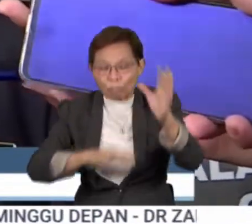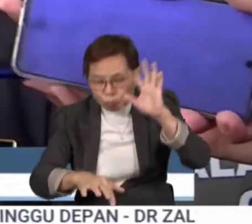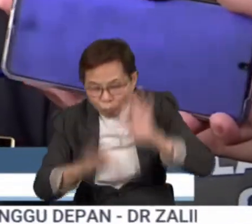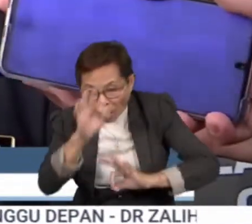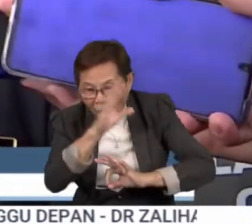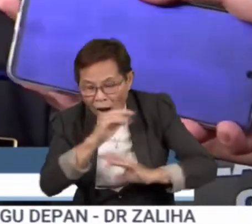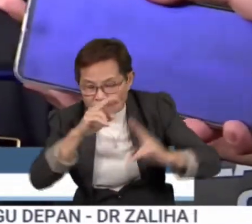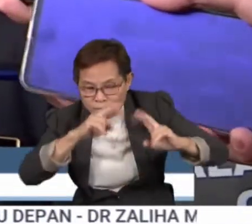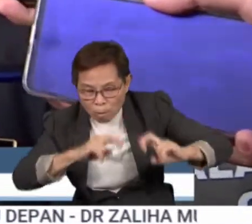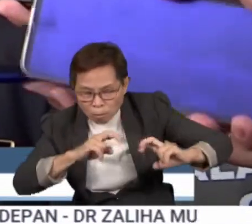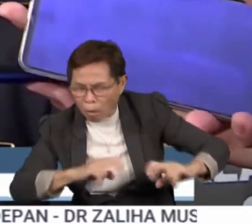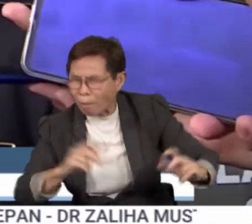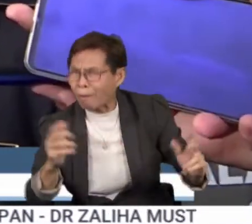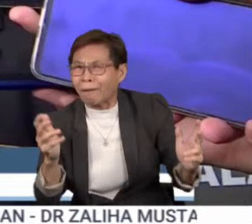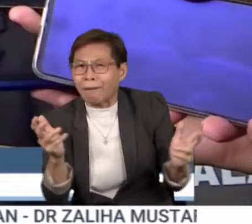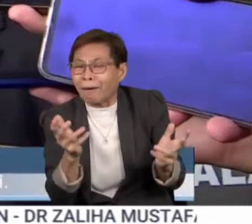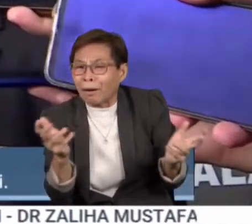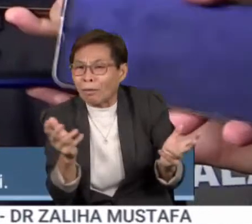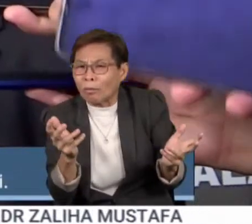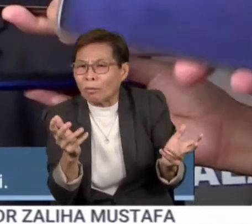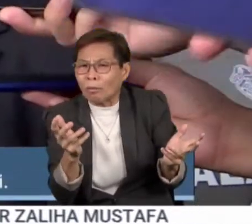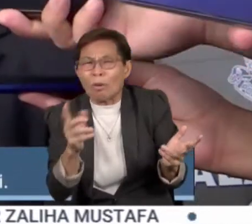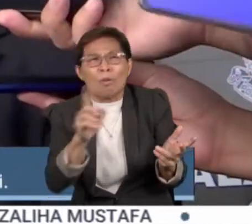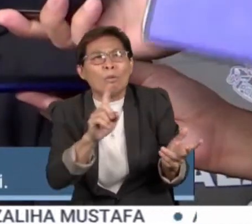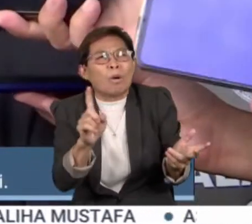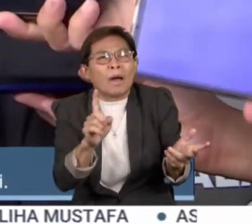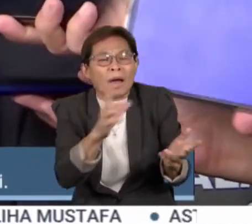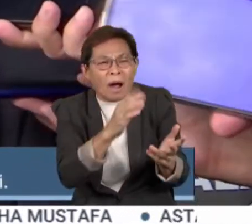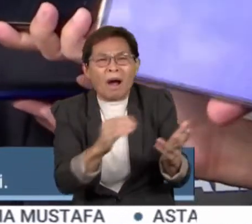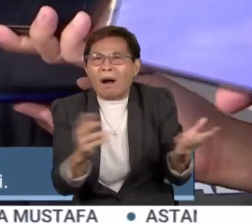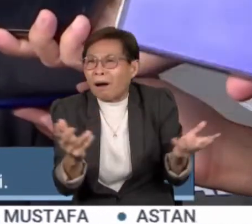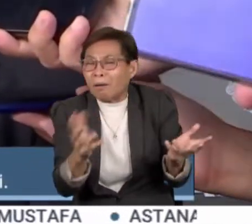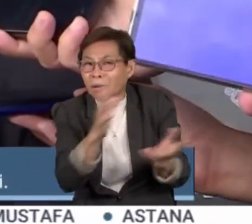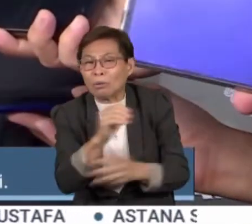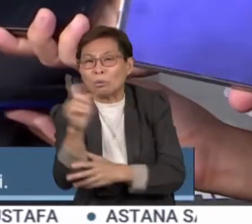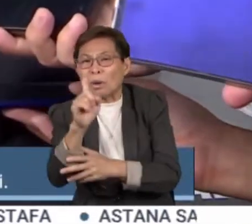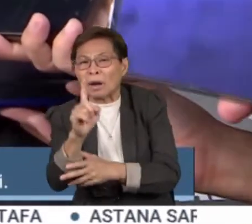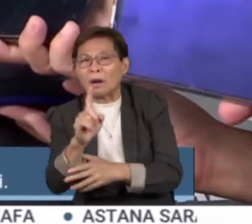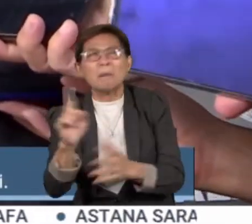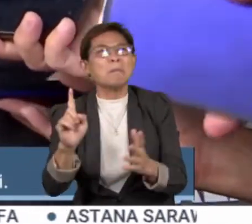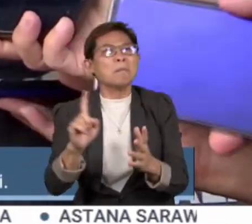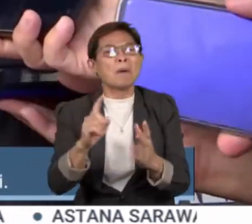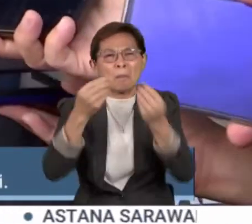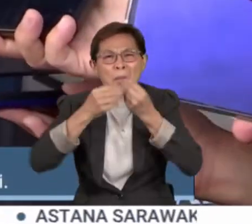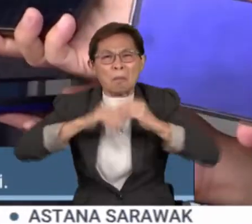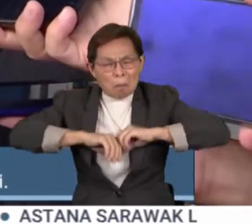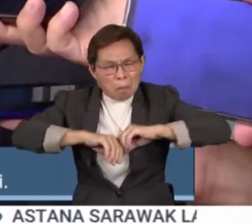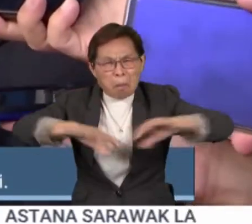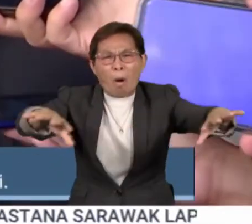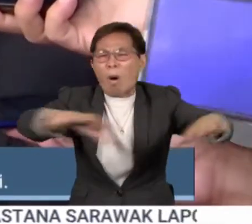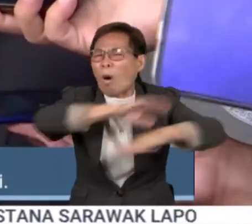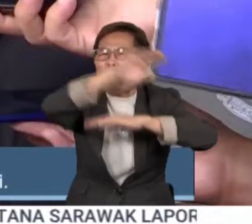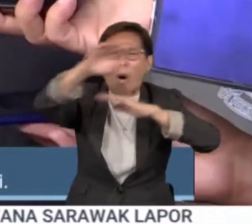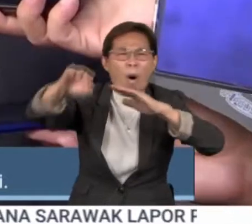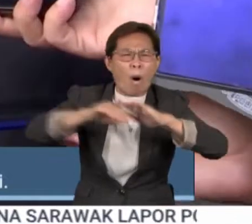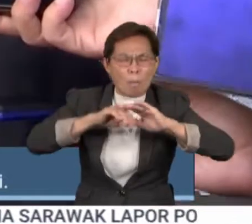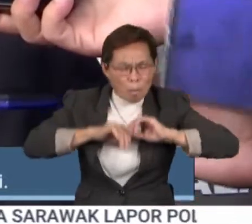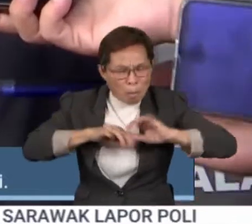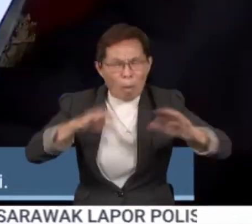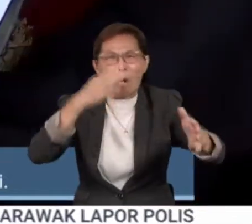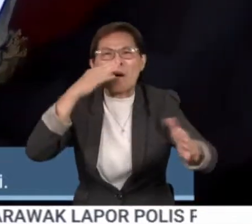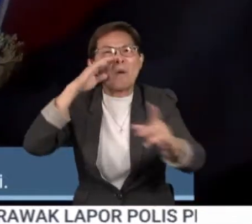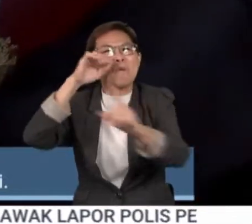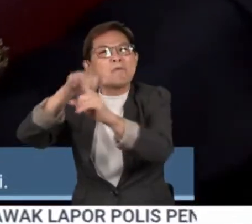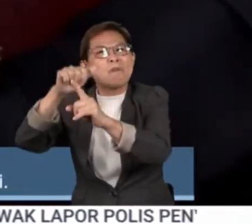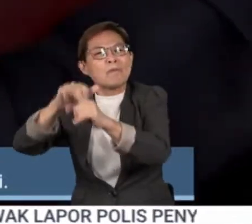investigate how and where and, you know, the origin and the source of all this fake news